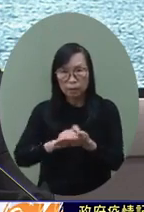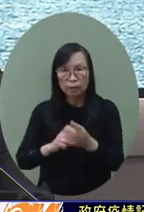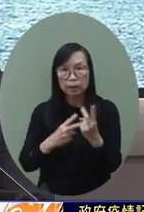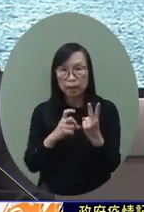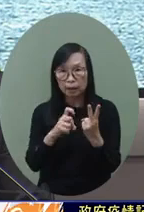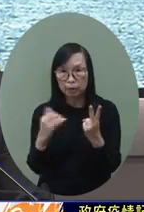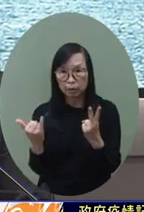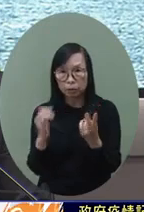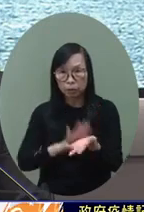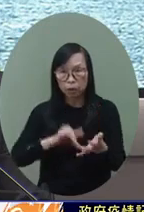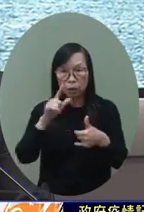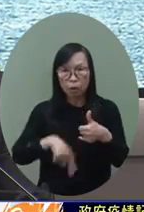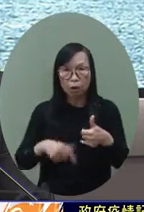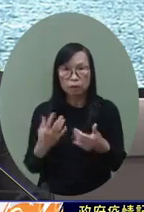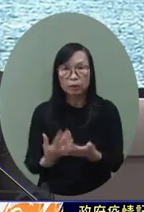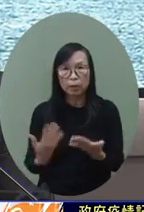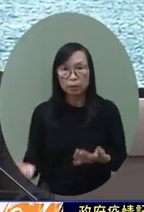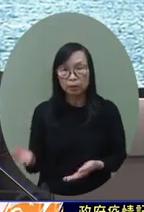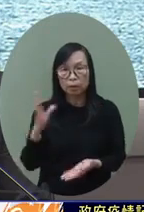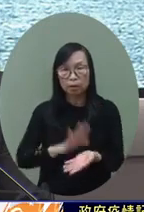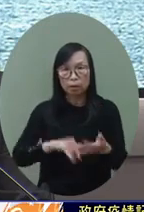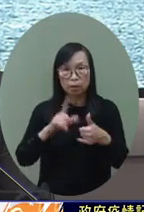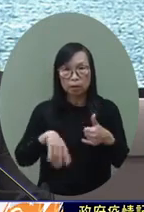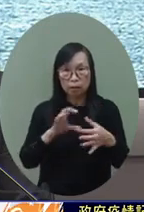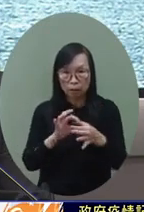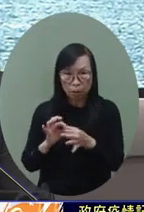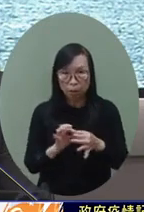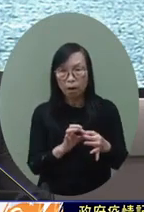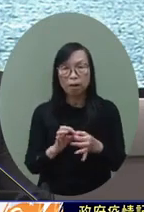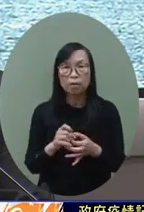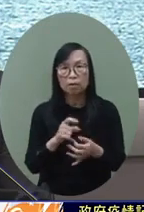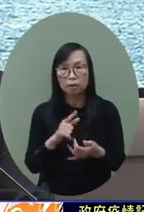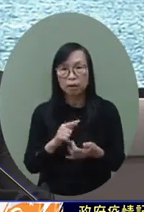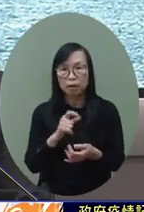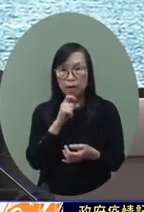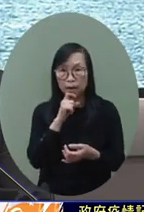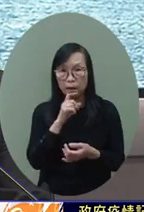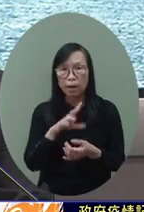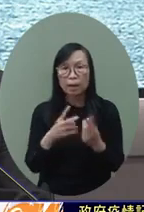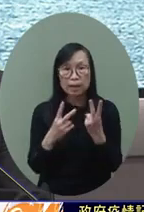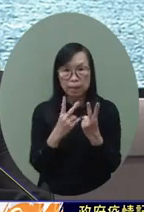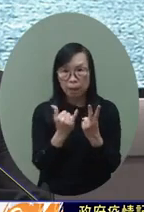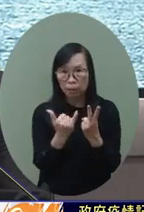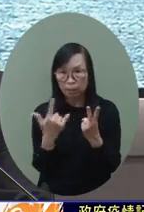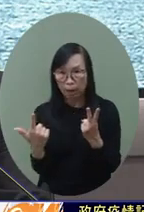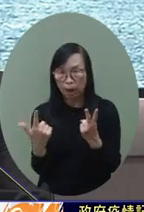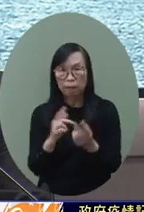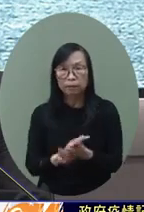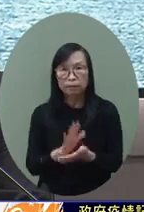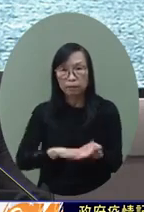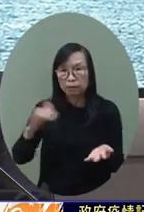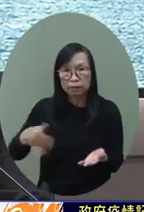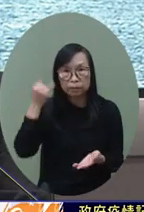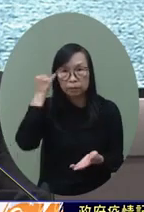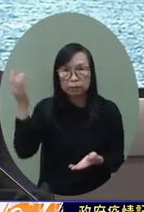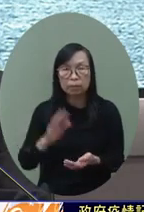296宗個案，本地個案或者與本地個案有關聯的是268宗，源頭不明